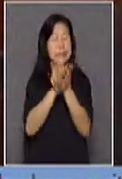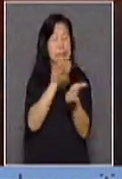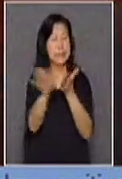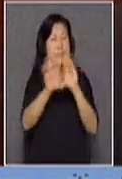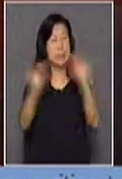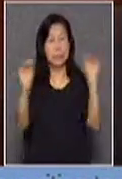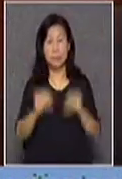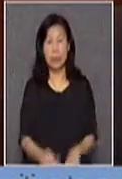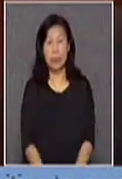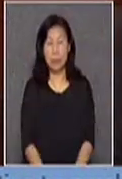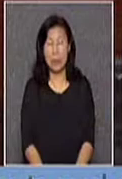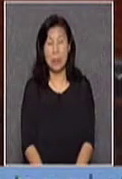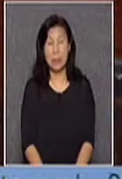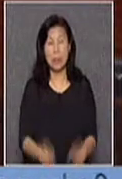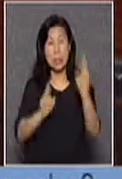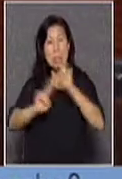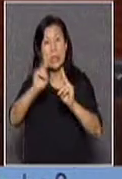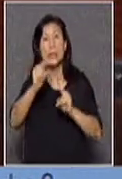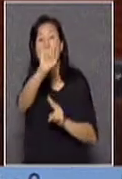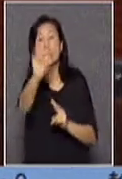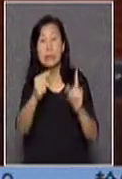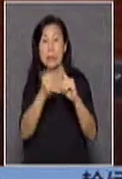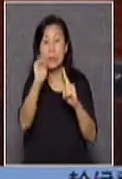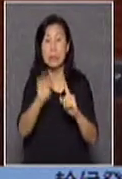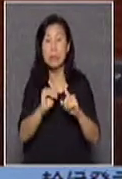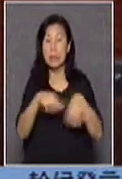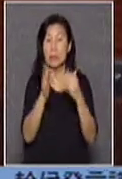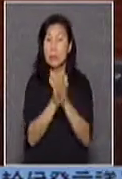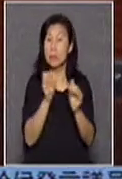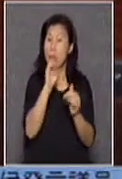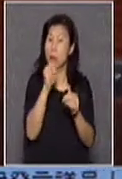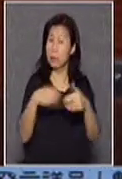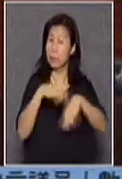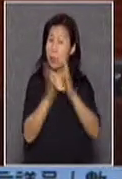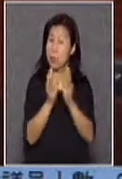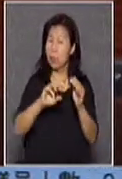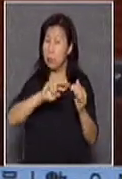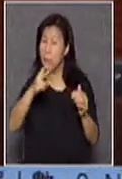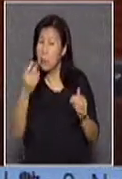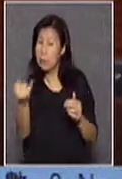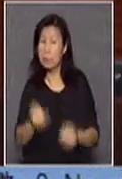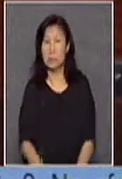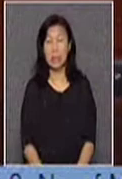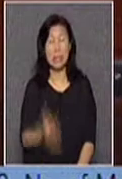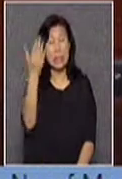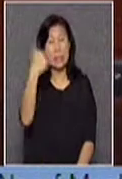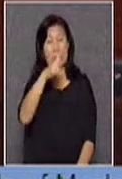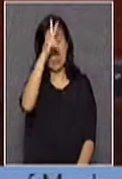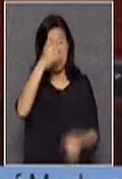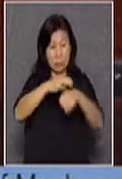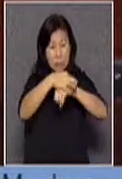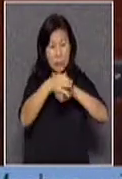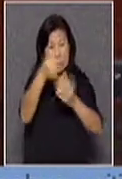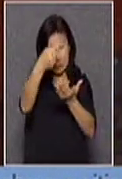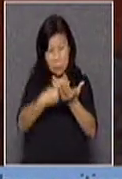嘛？頭先我講嘅歷史係邊個可以即係否定啫？係嘛？有好多其他嘅文獻係充分證